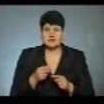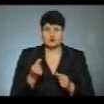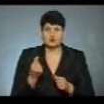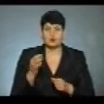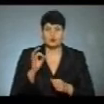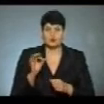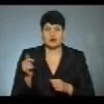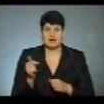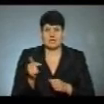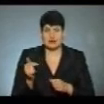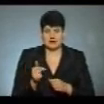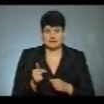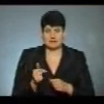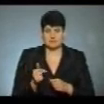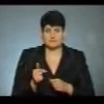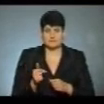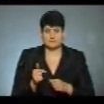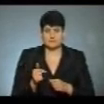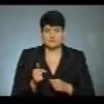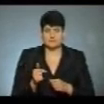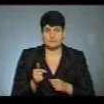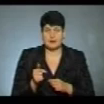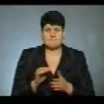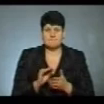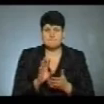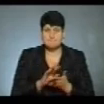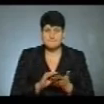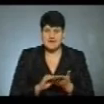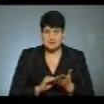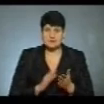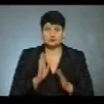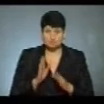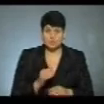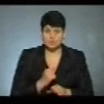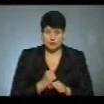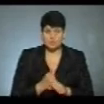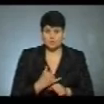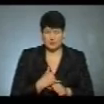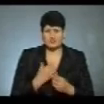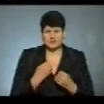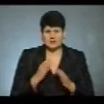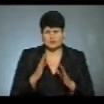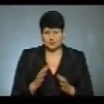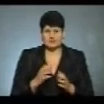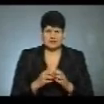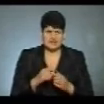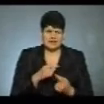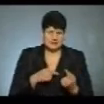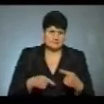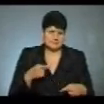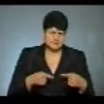0 гривень додаткових бюджетних витрат. А перепис населення, якщо ми його будемо проводити, в нас ще будуть всередині дискусії щодо